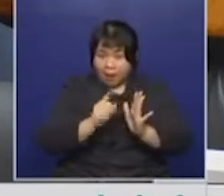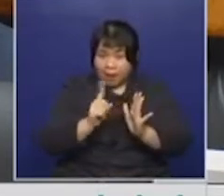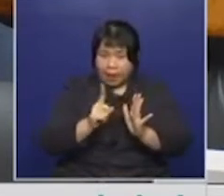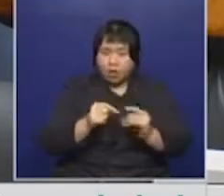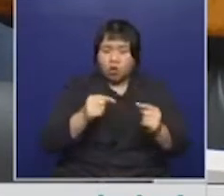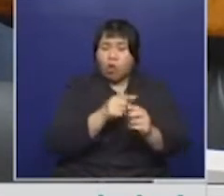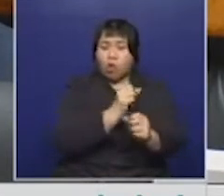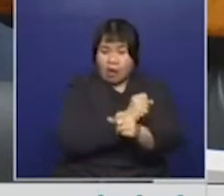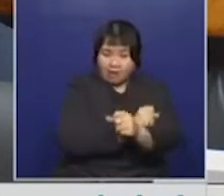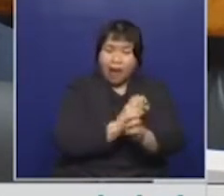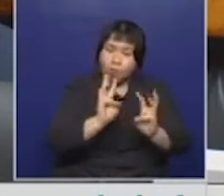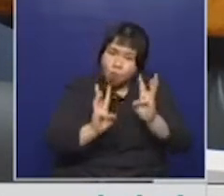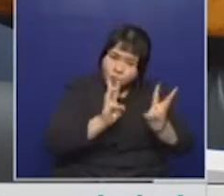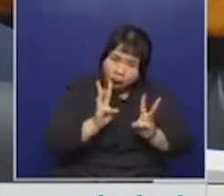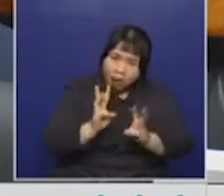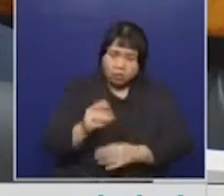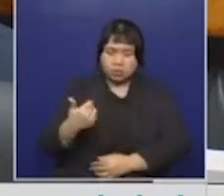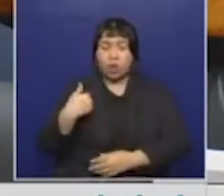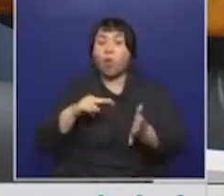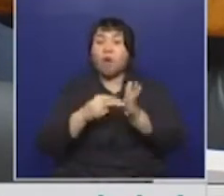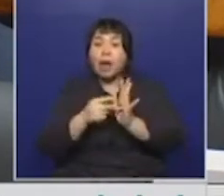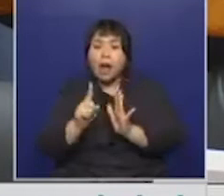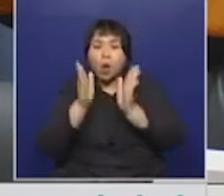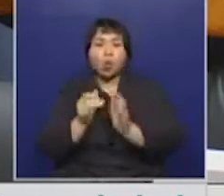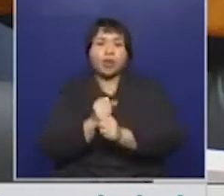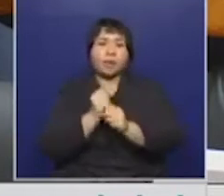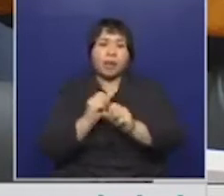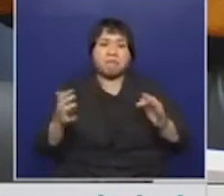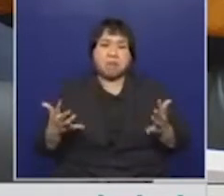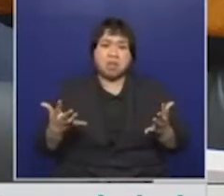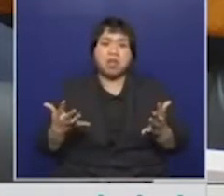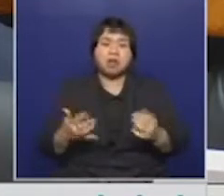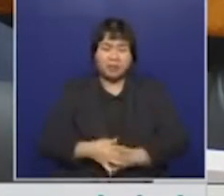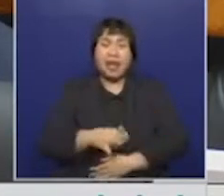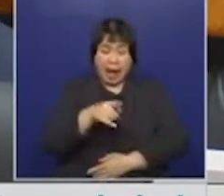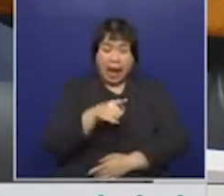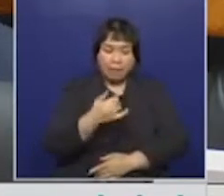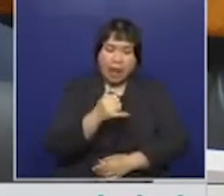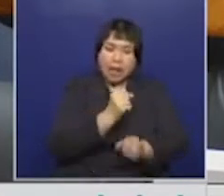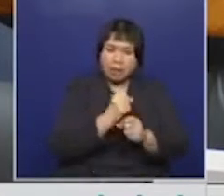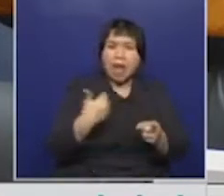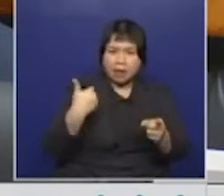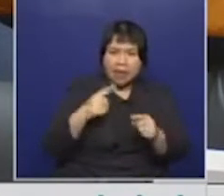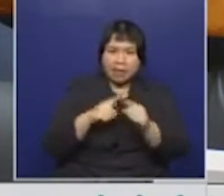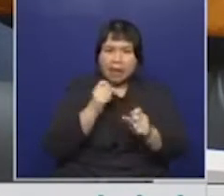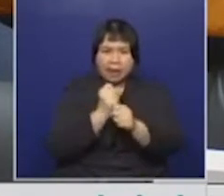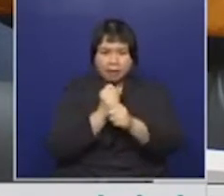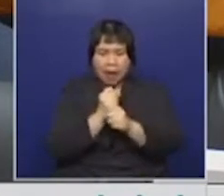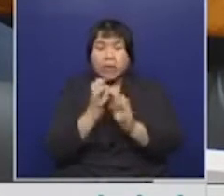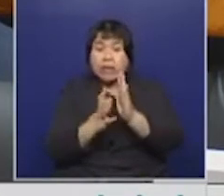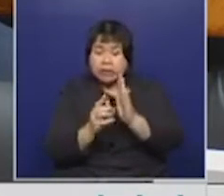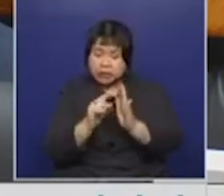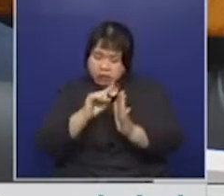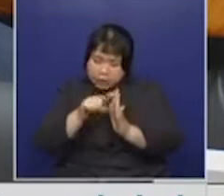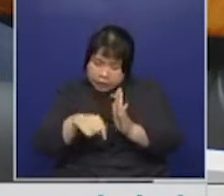องค์การแรงงานระหว่างประเทศคือผู้ว่างงานคือผู้ที่ไม่มีงานทำหรือหากมีงานทำก็ทำไม่ถึง 1ชั่วโมงต่อสัปดาห์